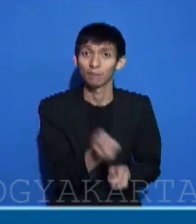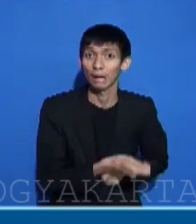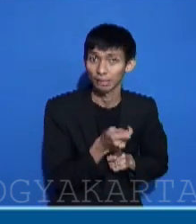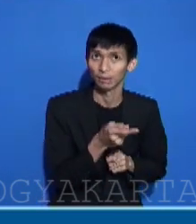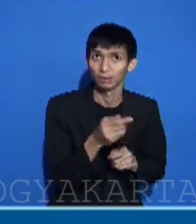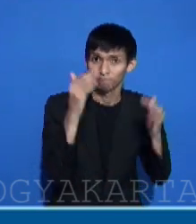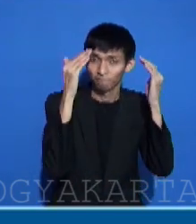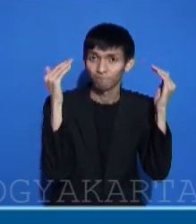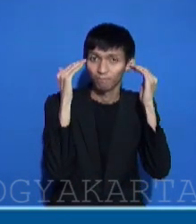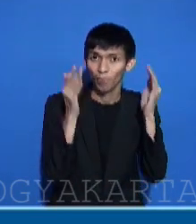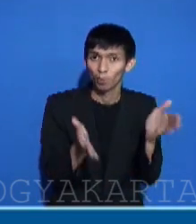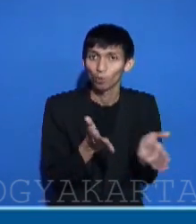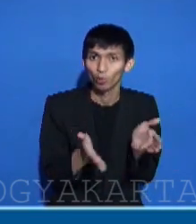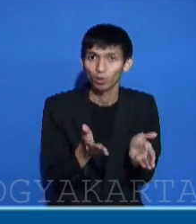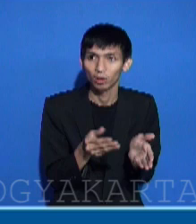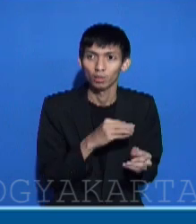tanangang